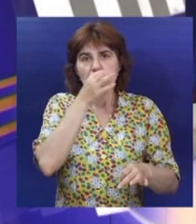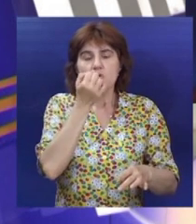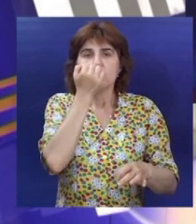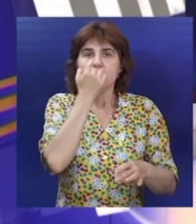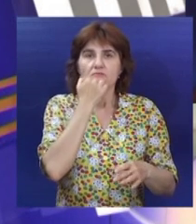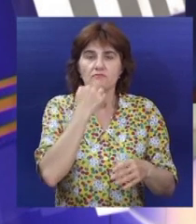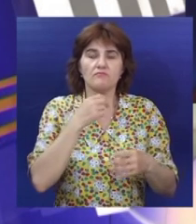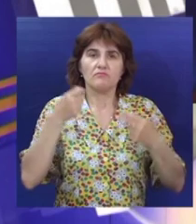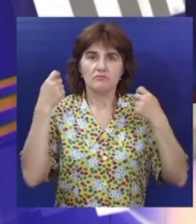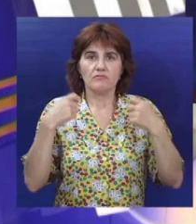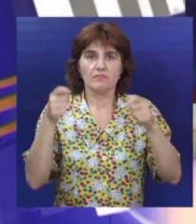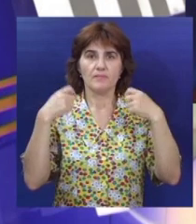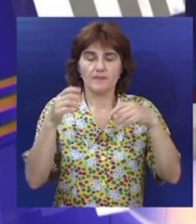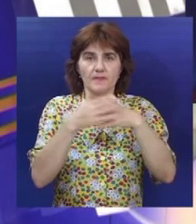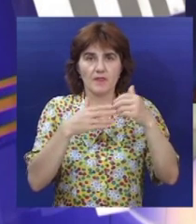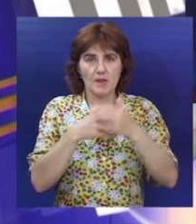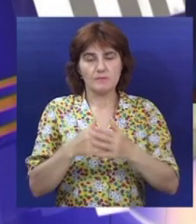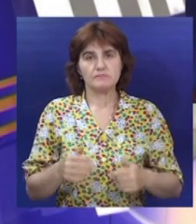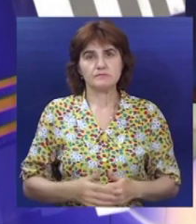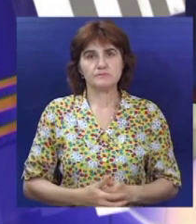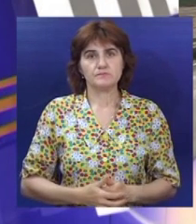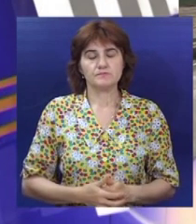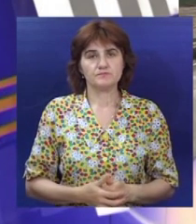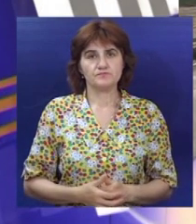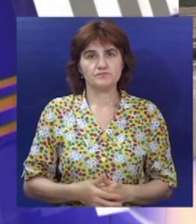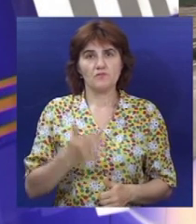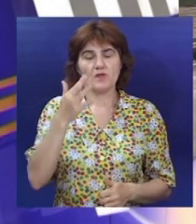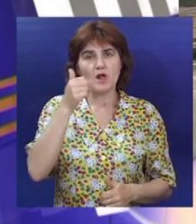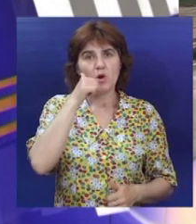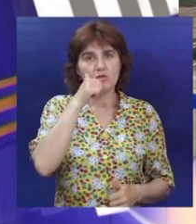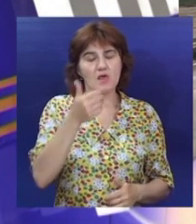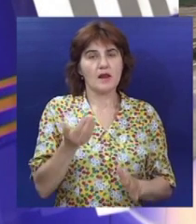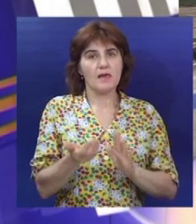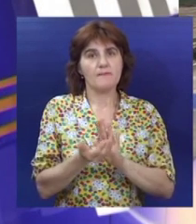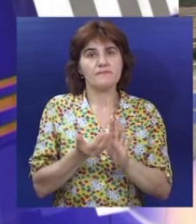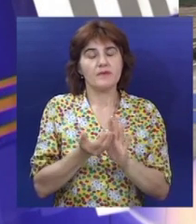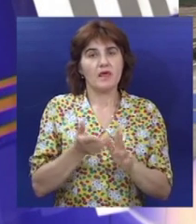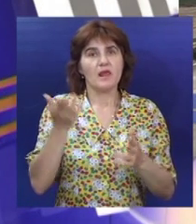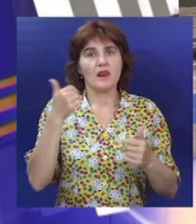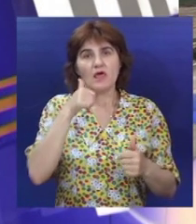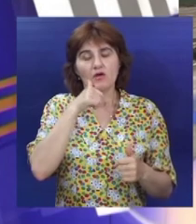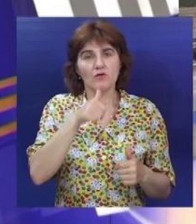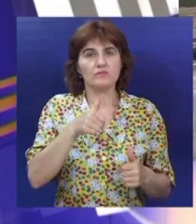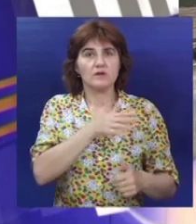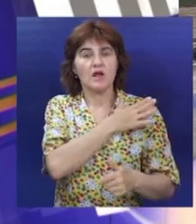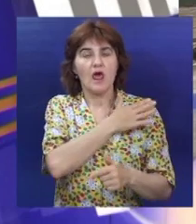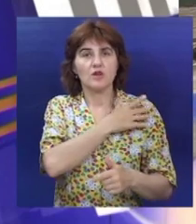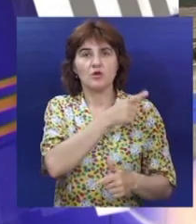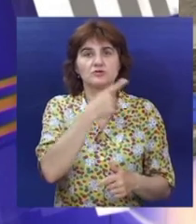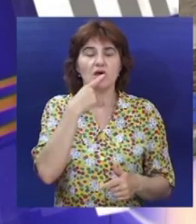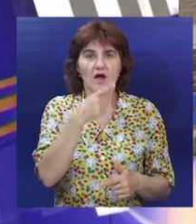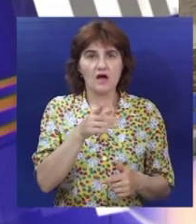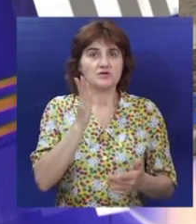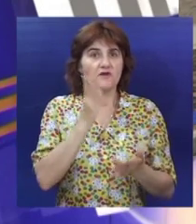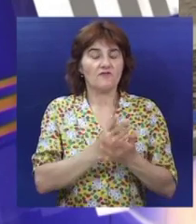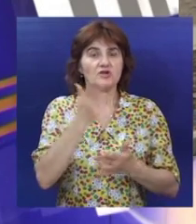u potpunosti infrastrukturno opremljena. Nekoliko dana pre isteka mandata, gradonačelnik Subotice Saša